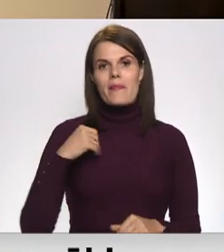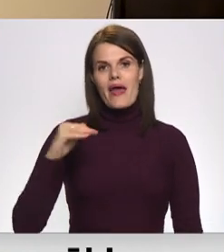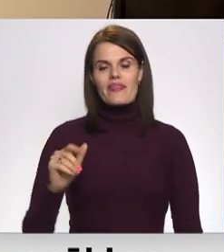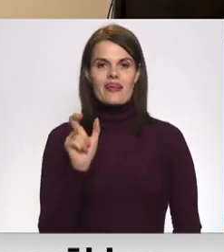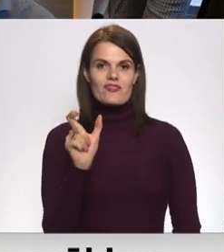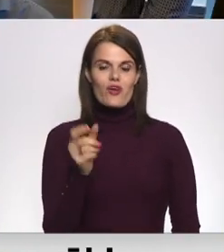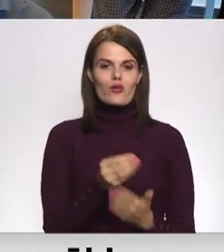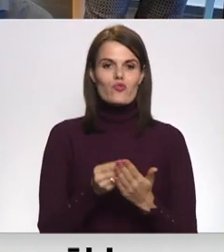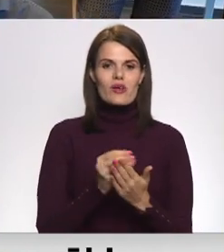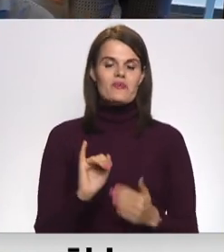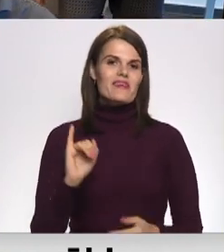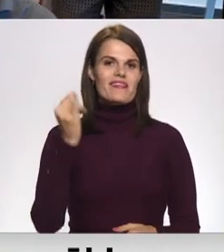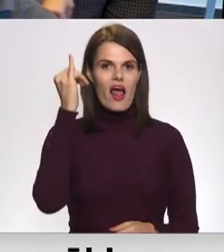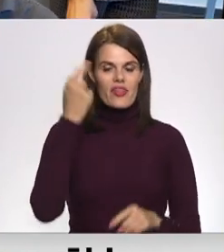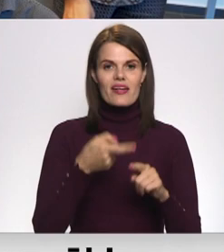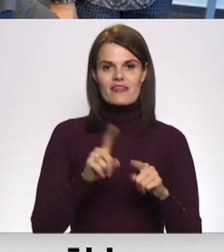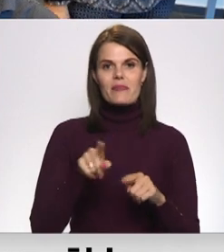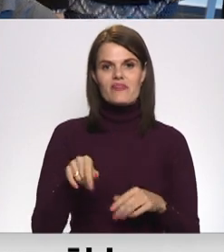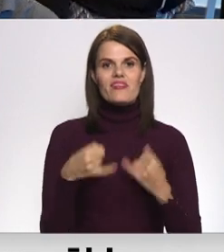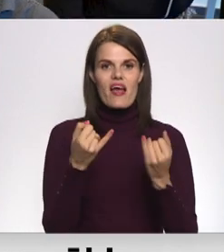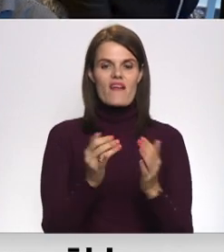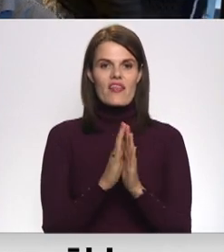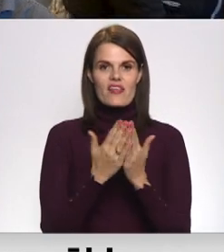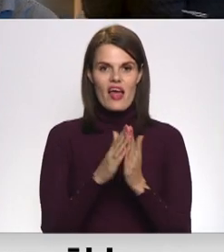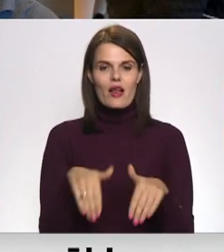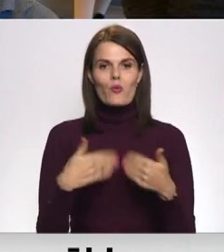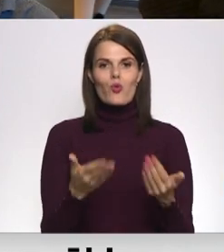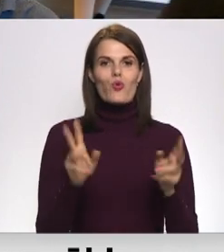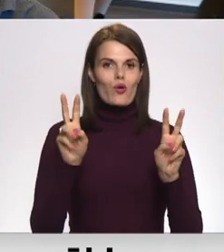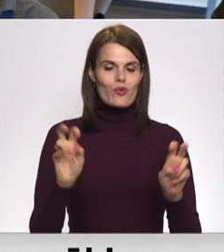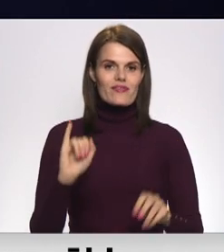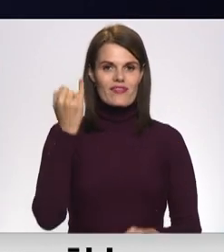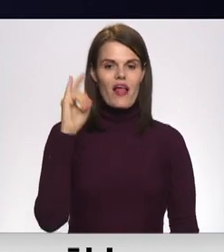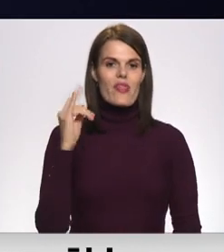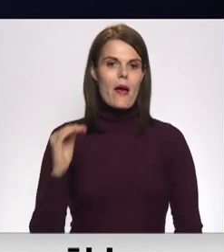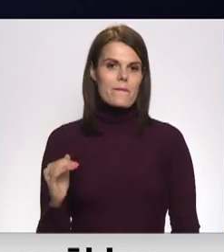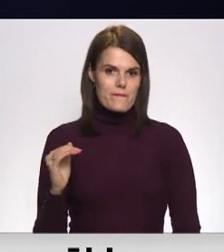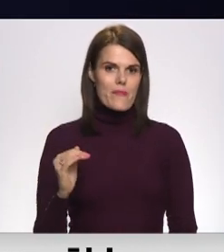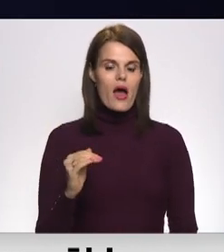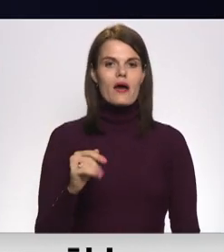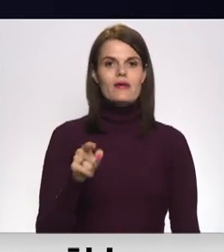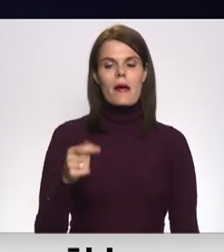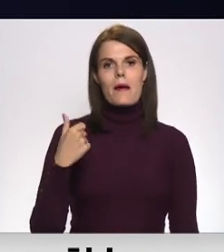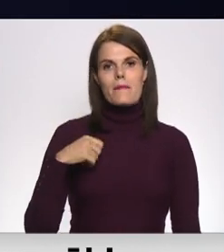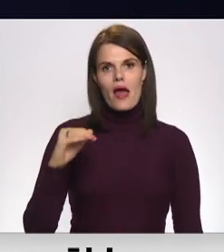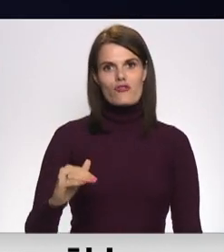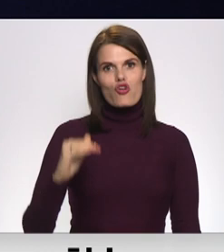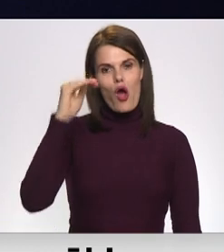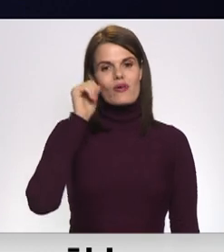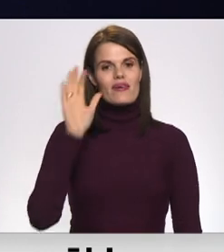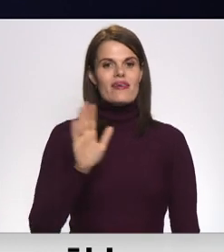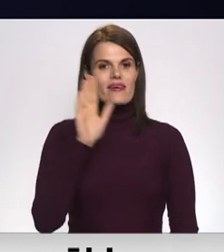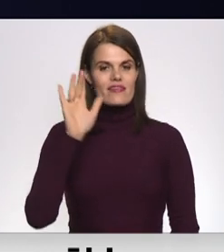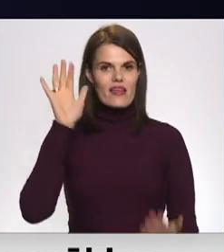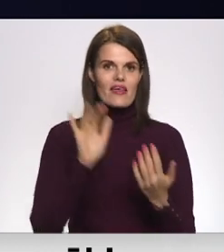valodas nozīmē zeltains, tāpēc arī viņai veltītajai grāmatai dots nosaukums Zelta bērns. Tā kā Kuldī medne aug un viņas ikdienā